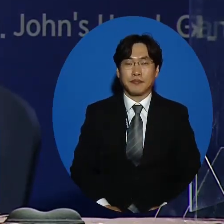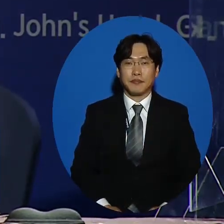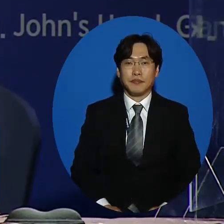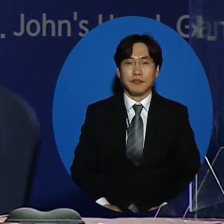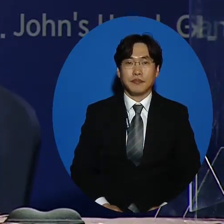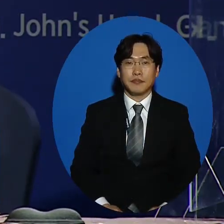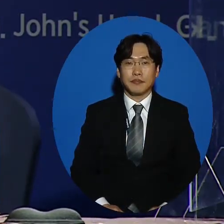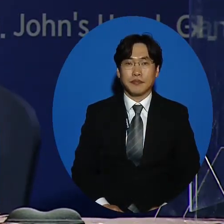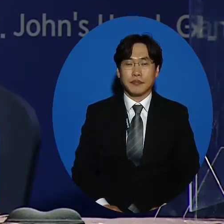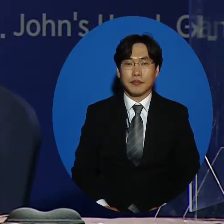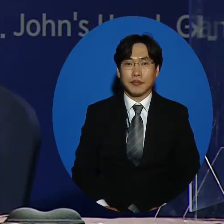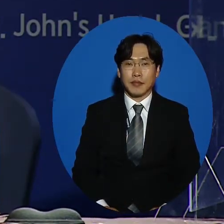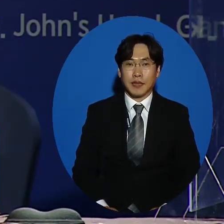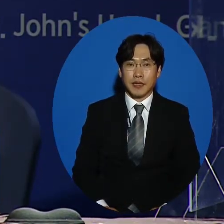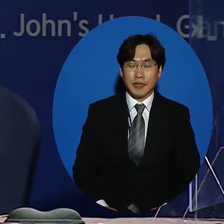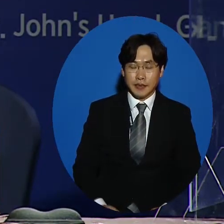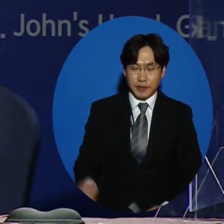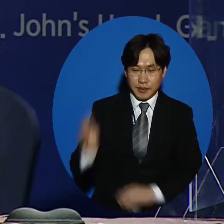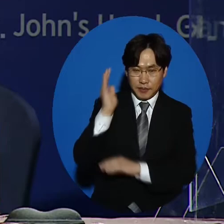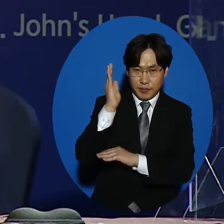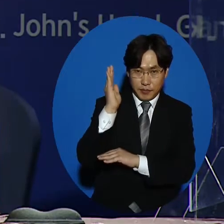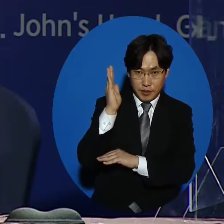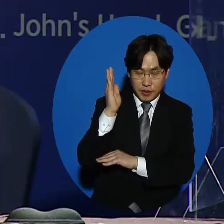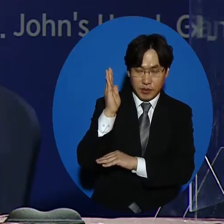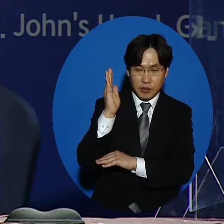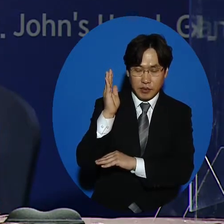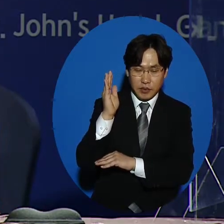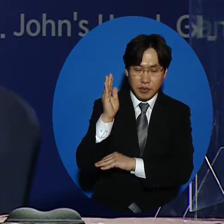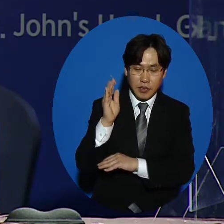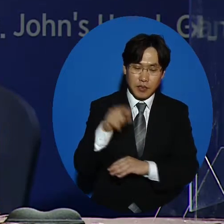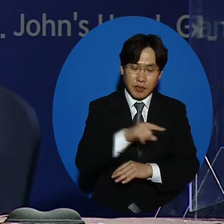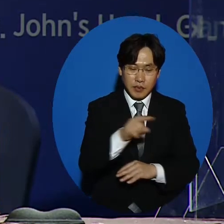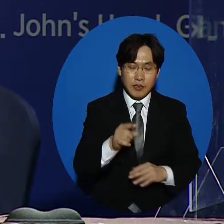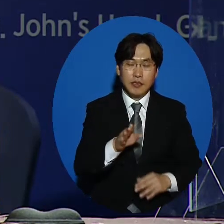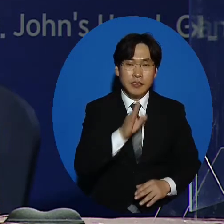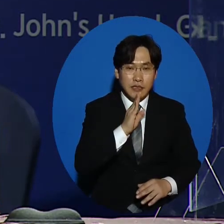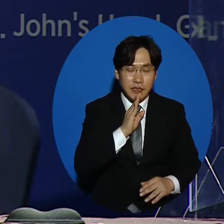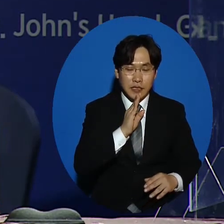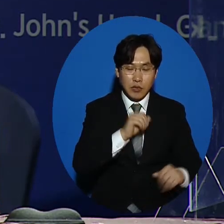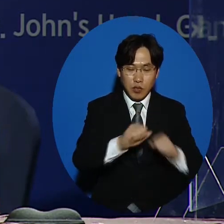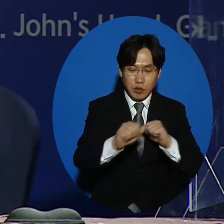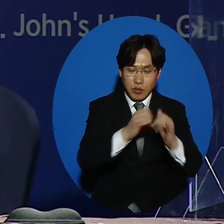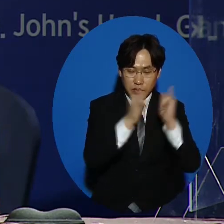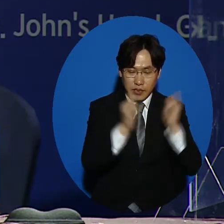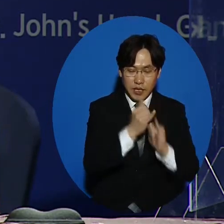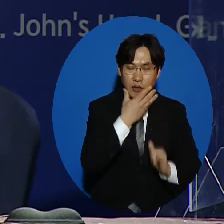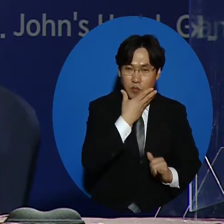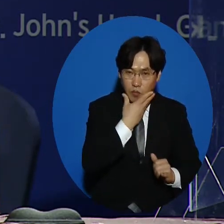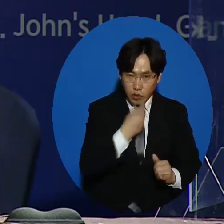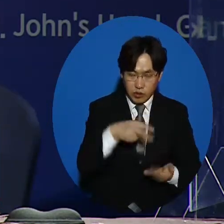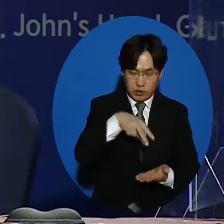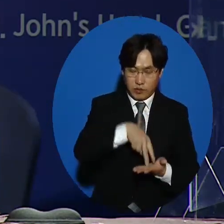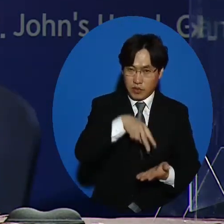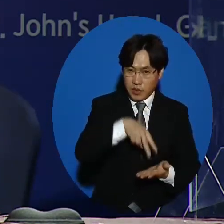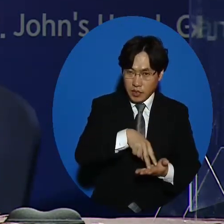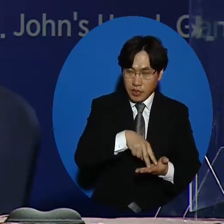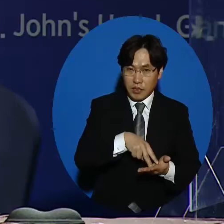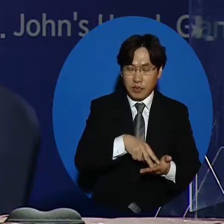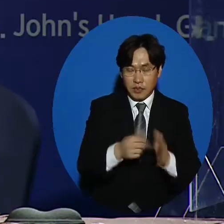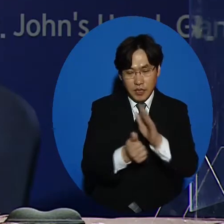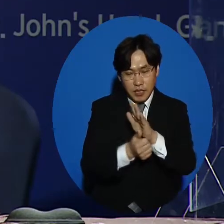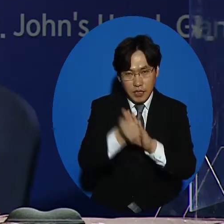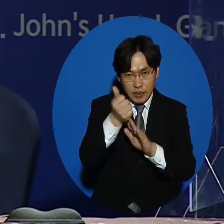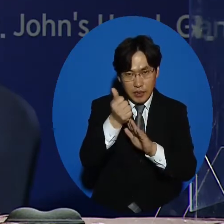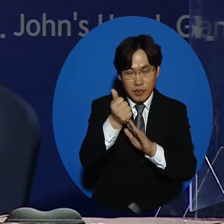그 발제자의 발제문을 통해서 현장 사회복지사로 일하고 있는 한 사람으로서 어떤 그